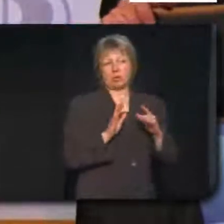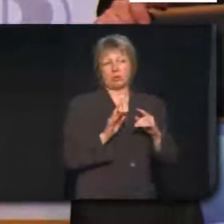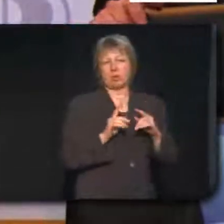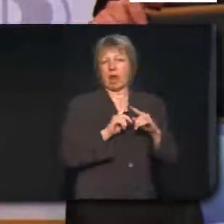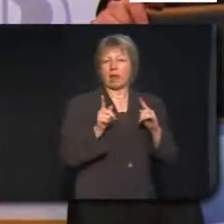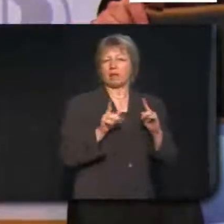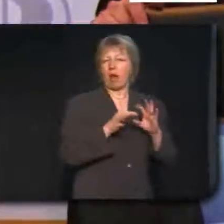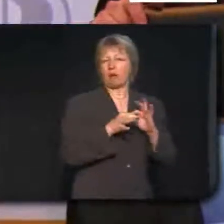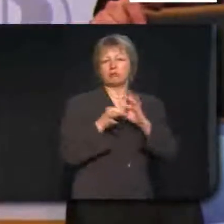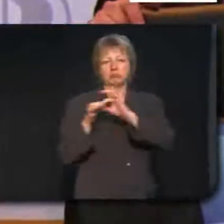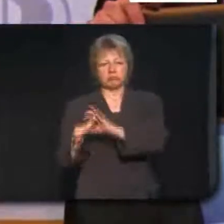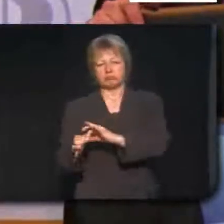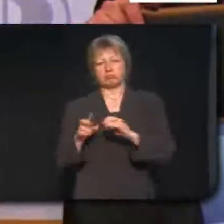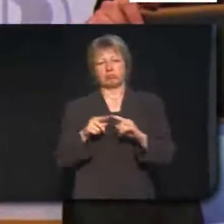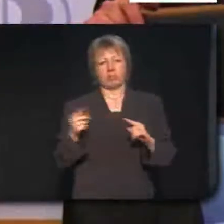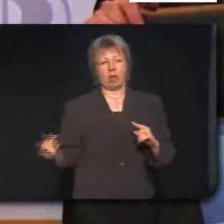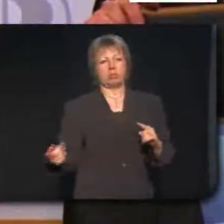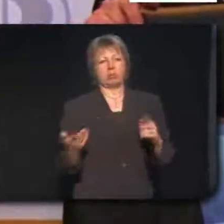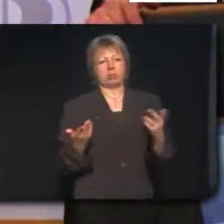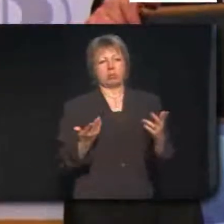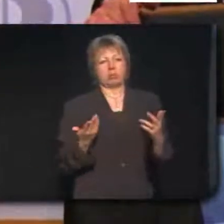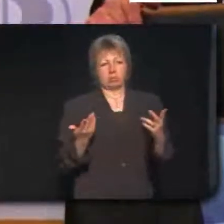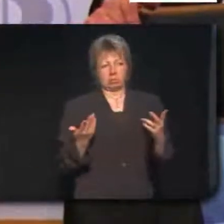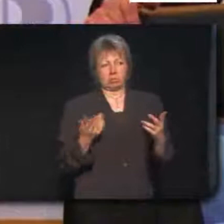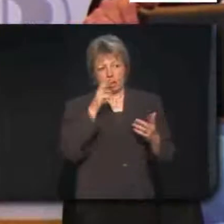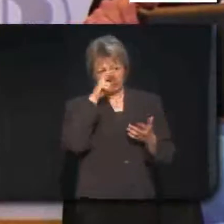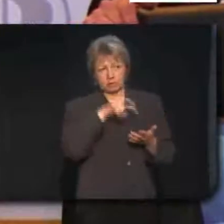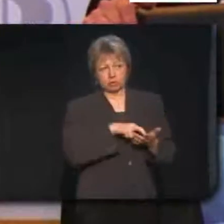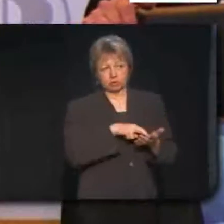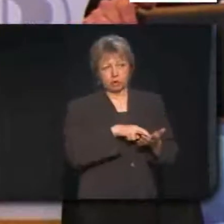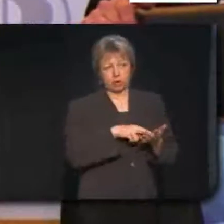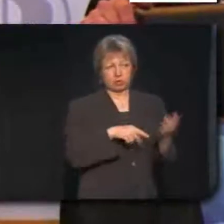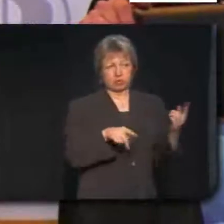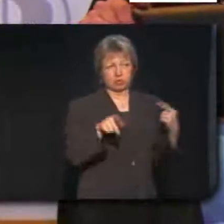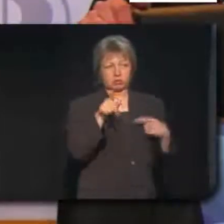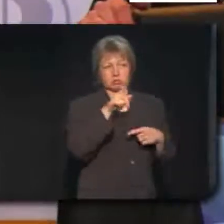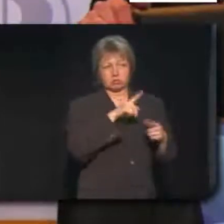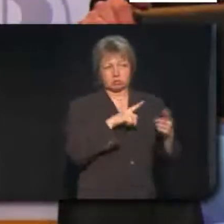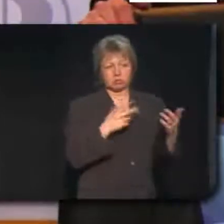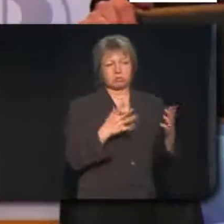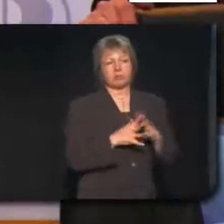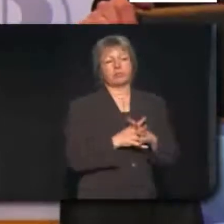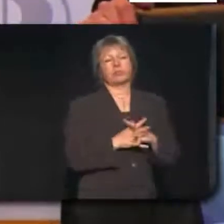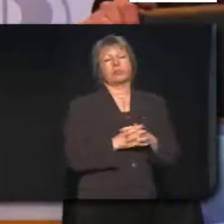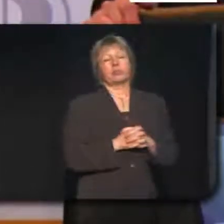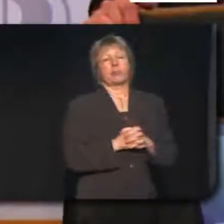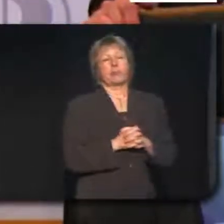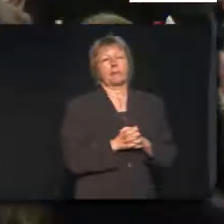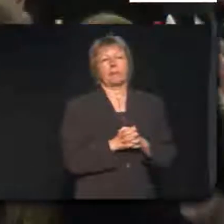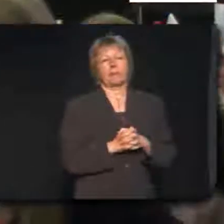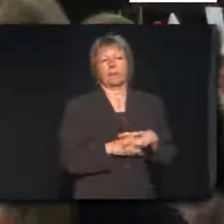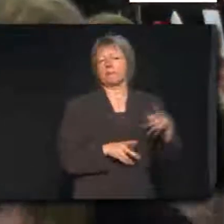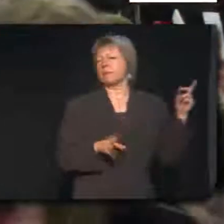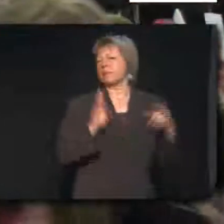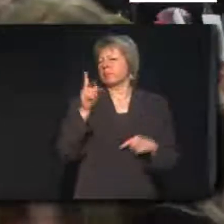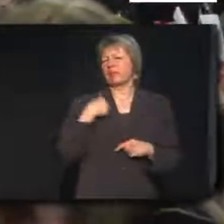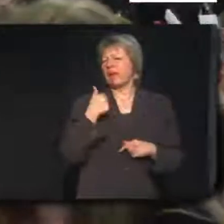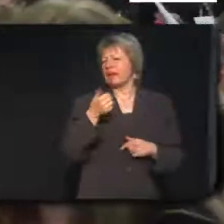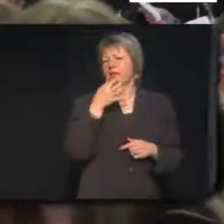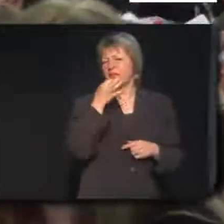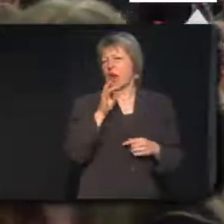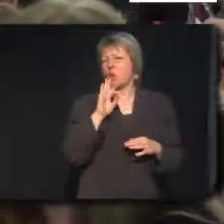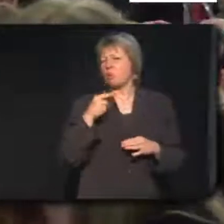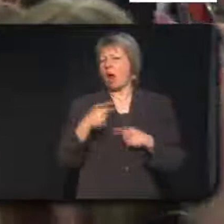seid ihr damit einverstanden ich sehe ein geo-antrag Verfahrensfrage das war jetzt